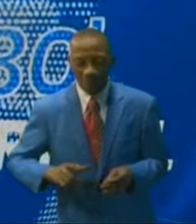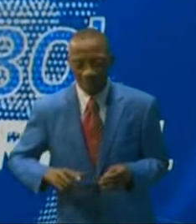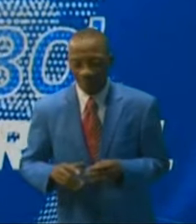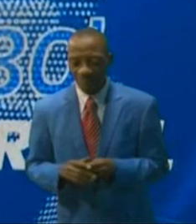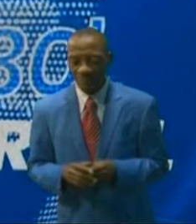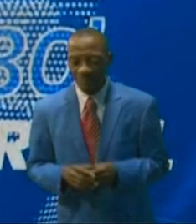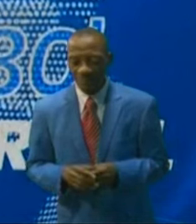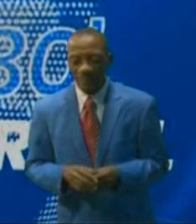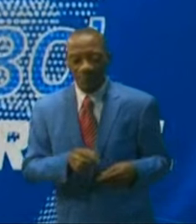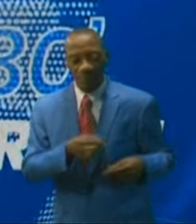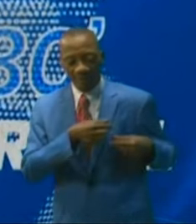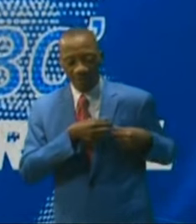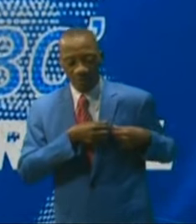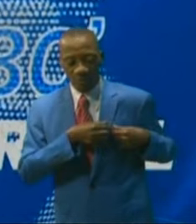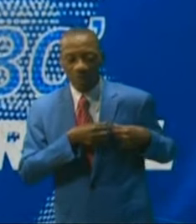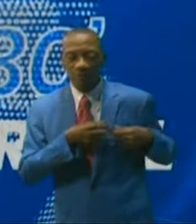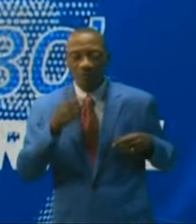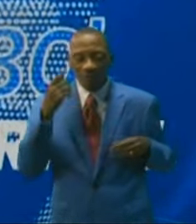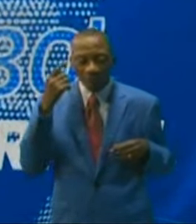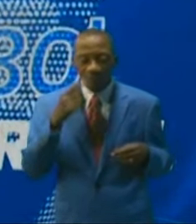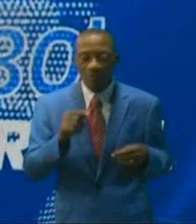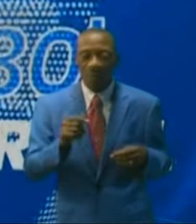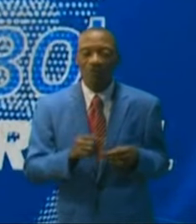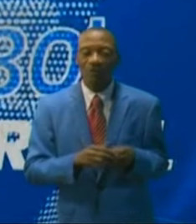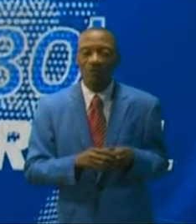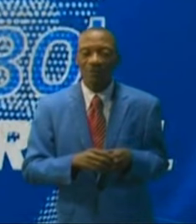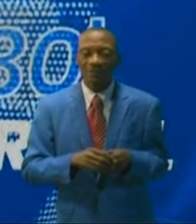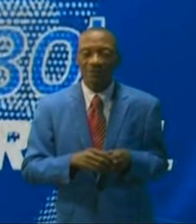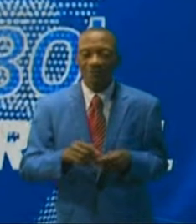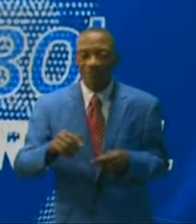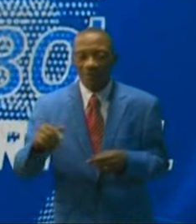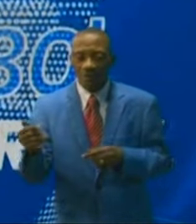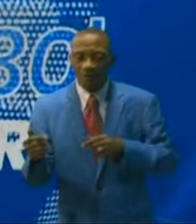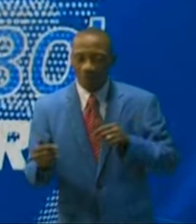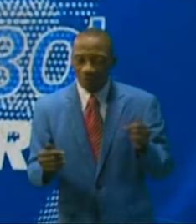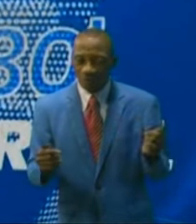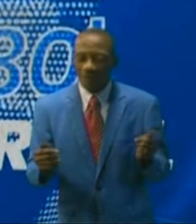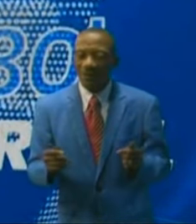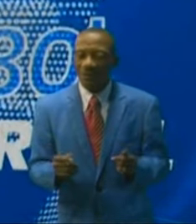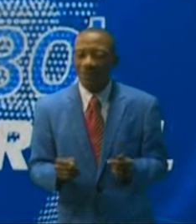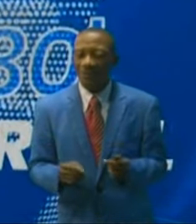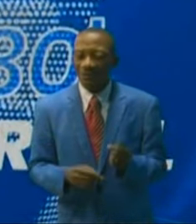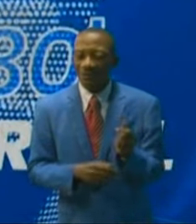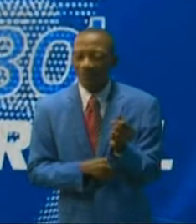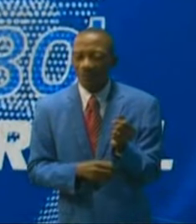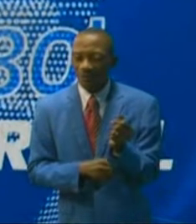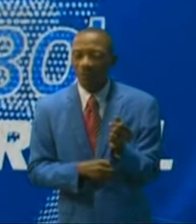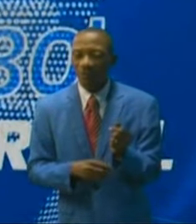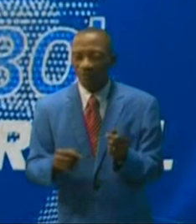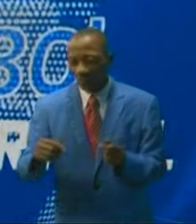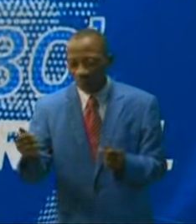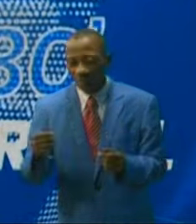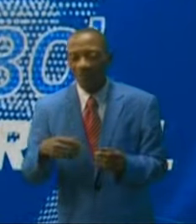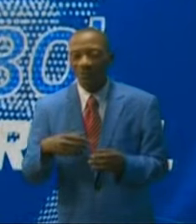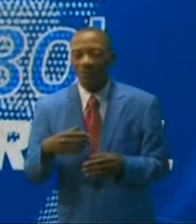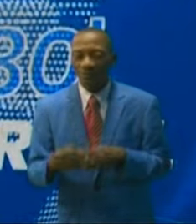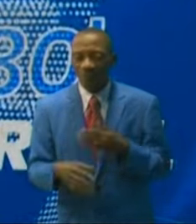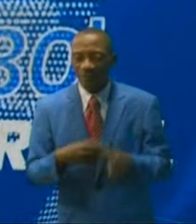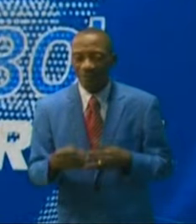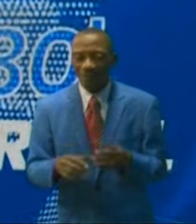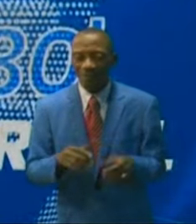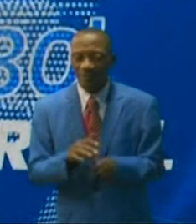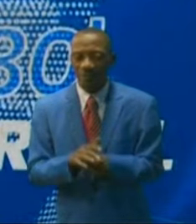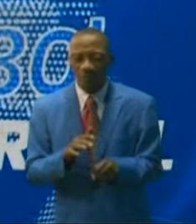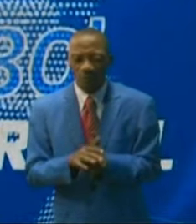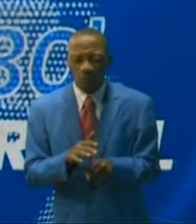bâtonniers et avocats de l'espace Grand Katanga. Il a également décoré les agents et cadres de certaines entreprises ONG de développement de cette partie